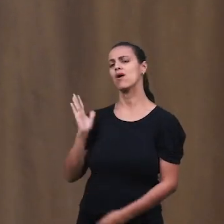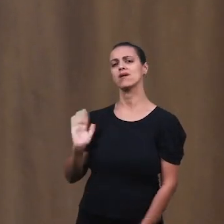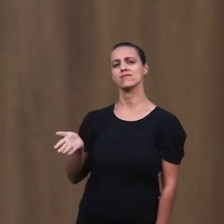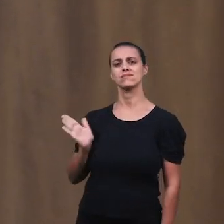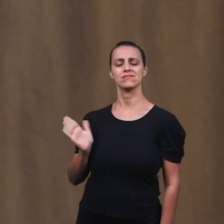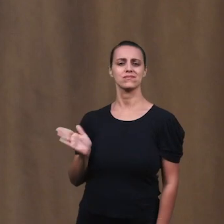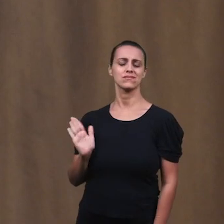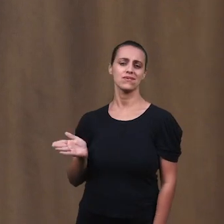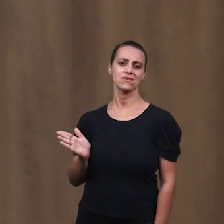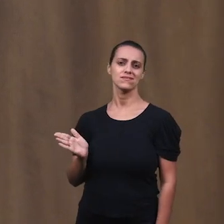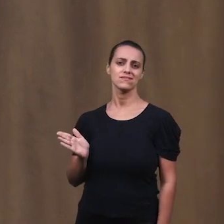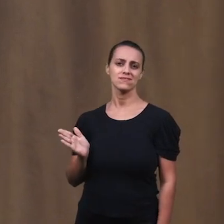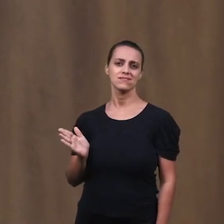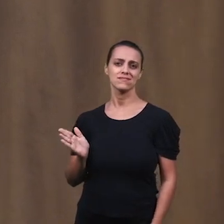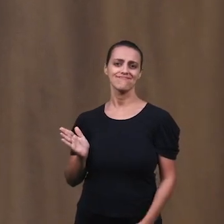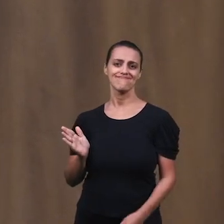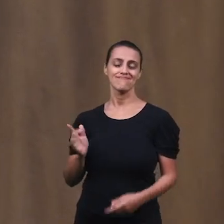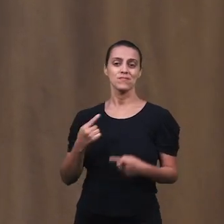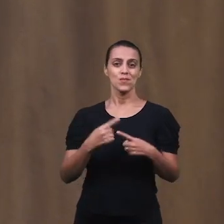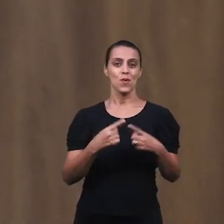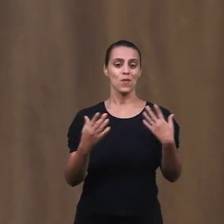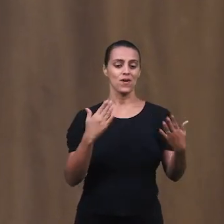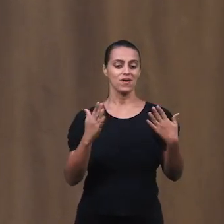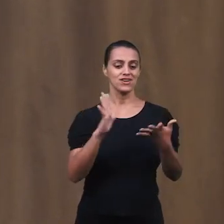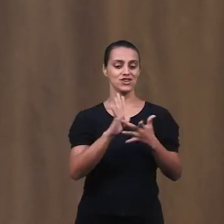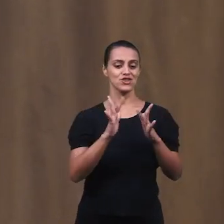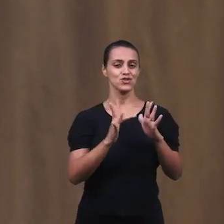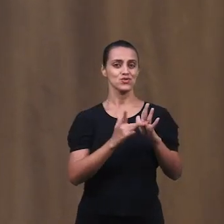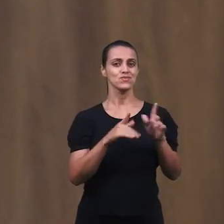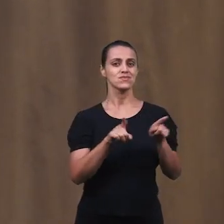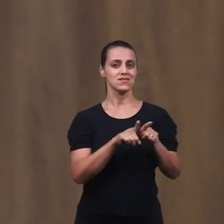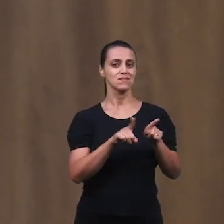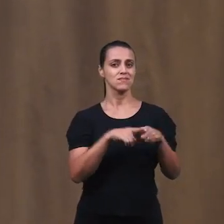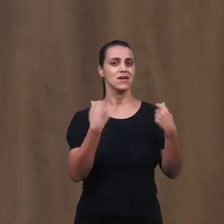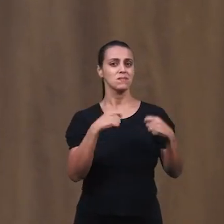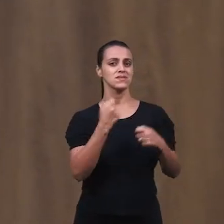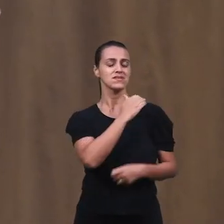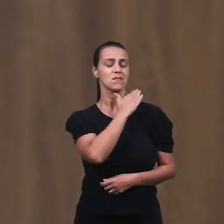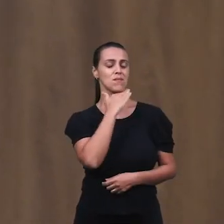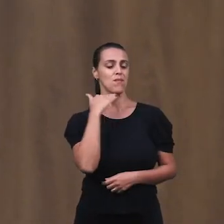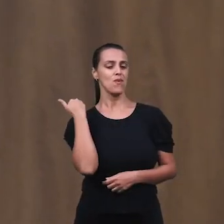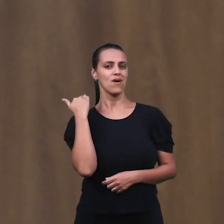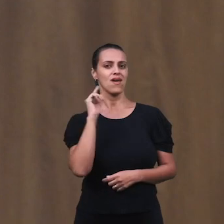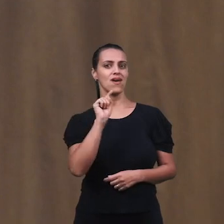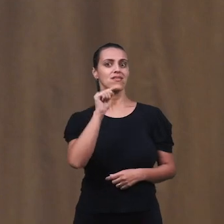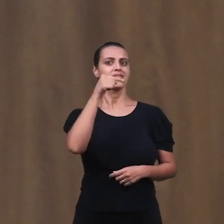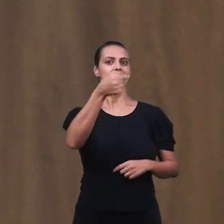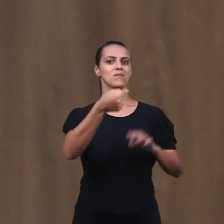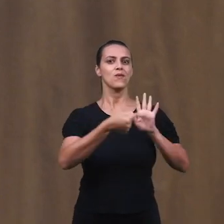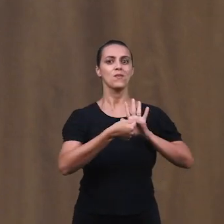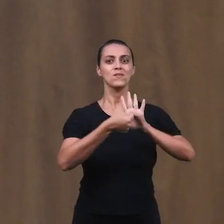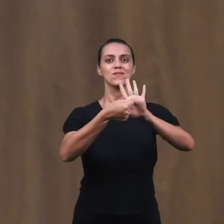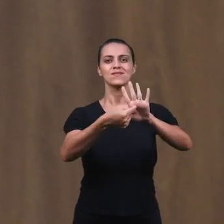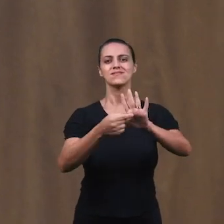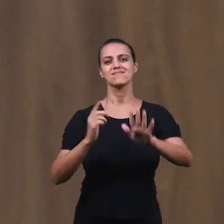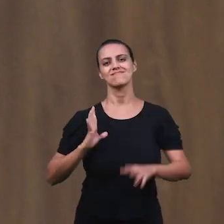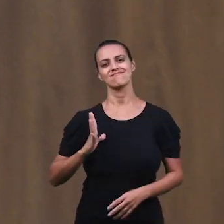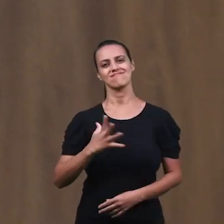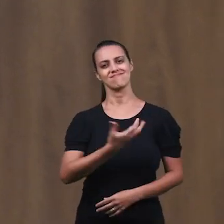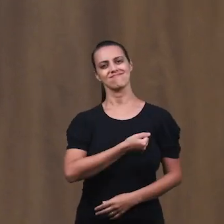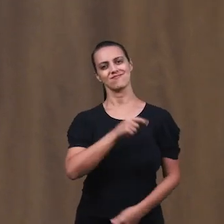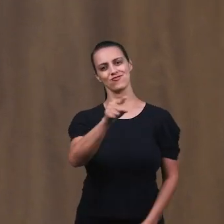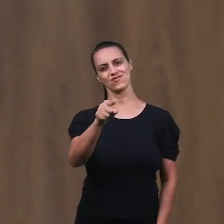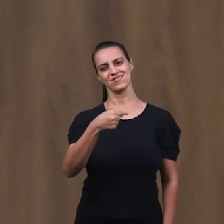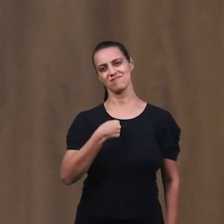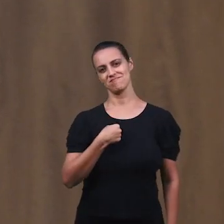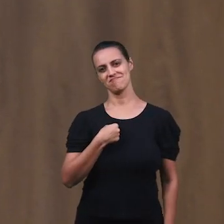lion. Jésus, il a été nécessaire qu'il meure afin qu'il nous révèle ce grand salut pour